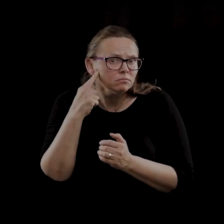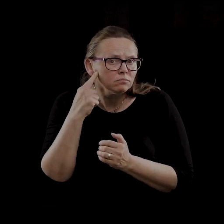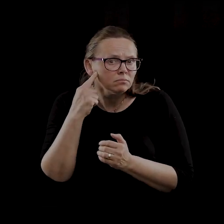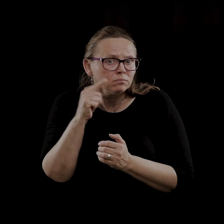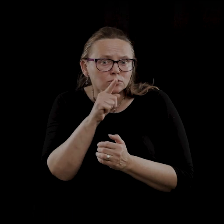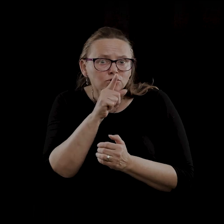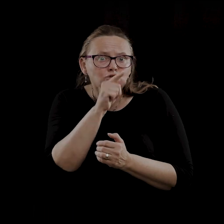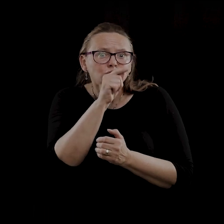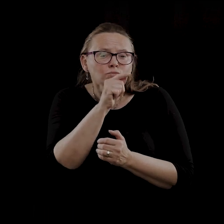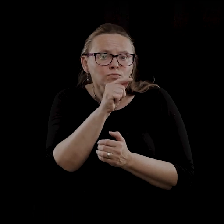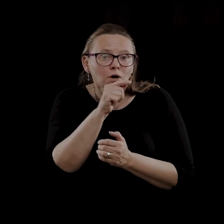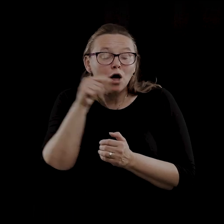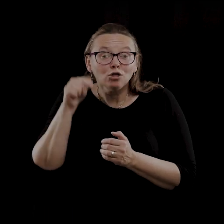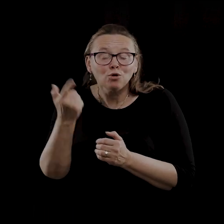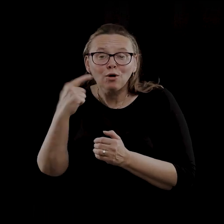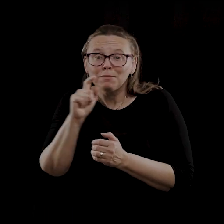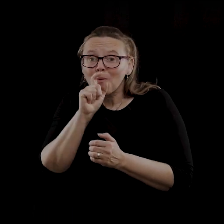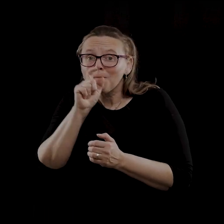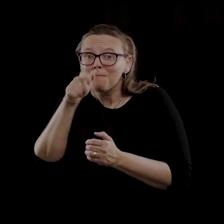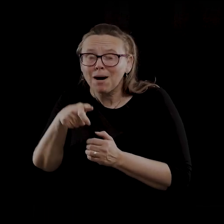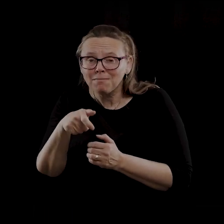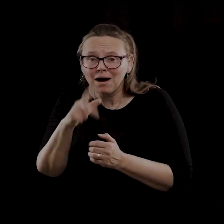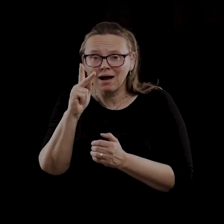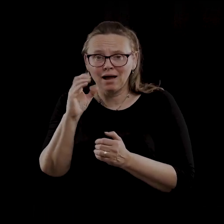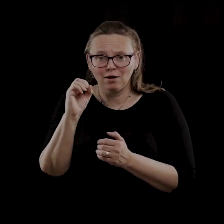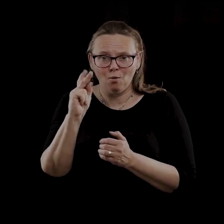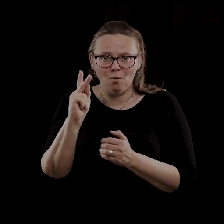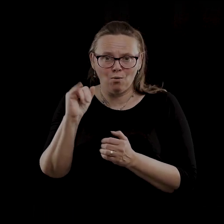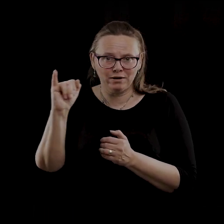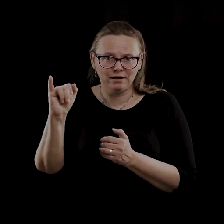To je bil papagaj Koki.